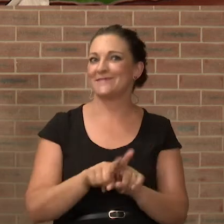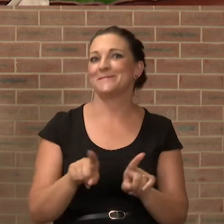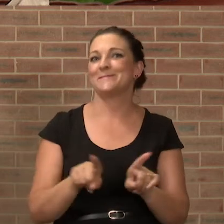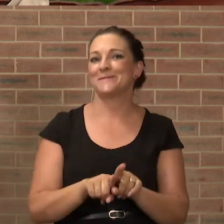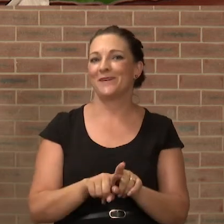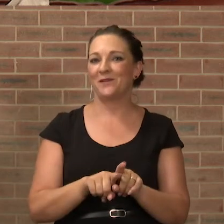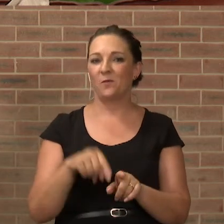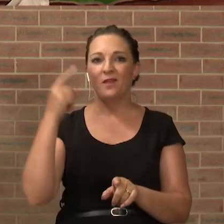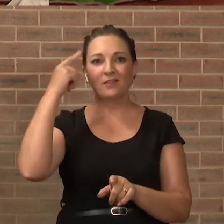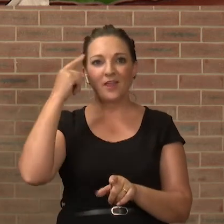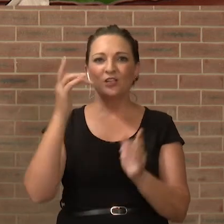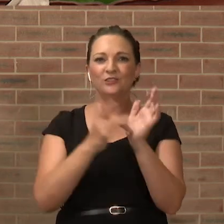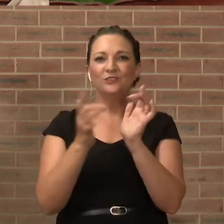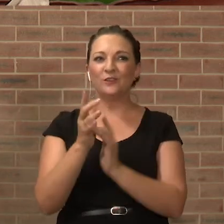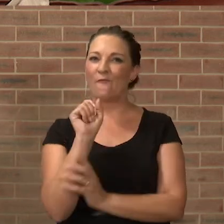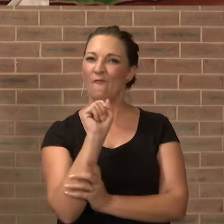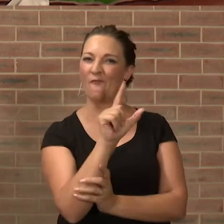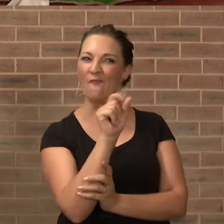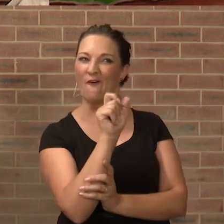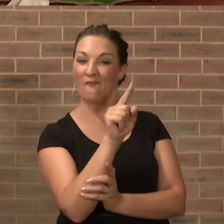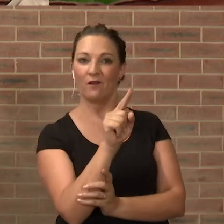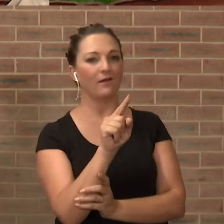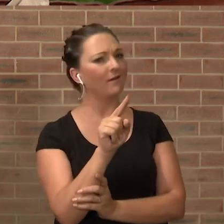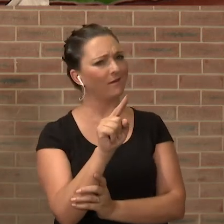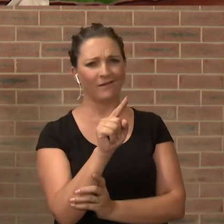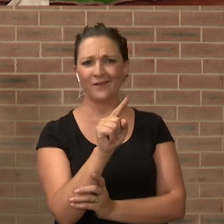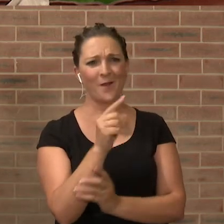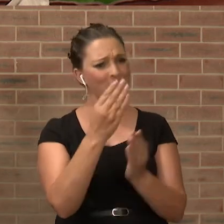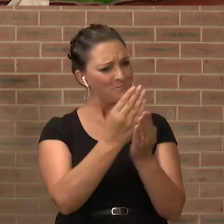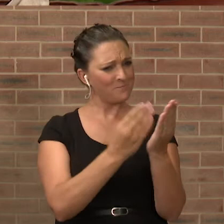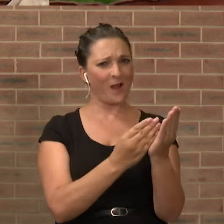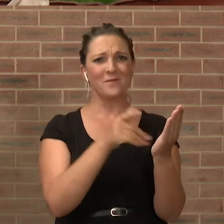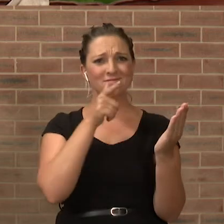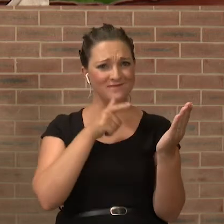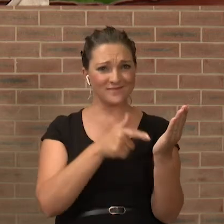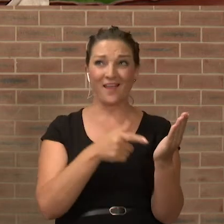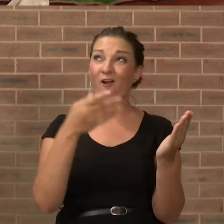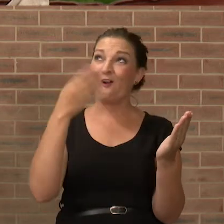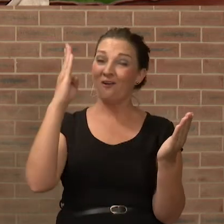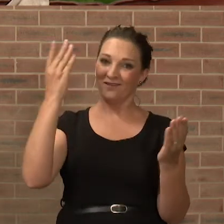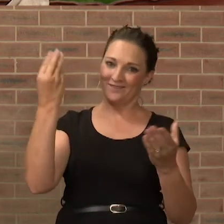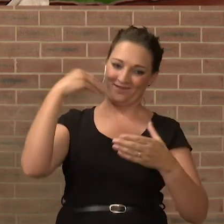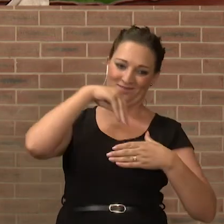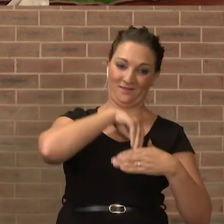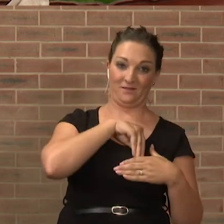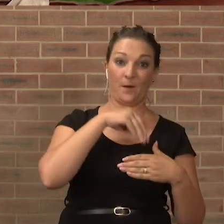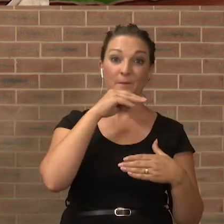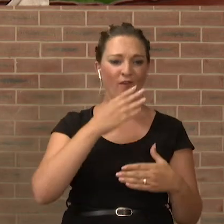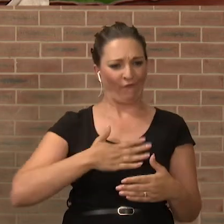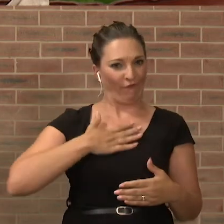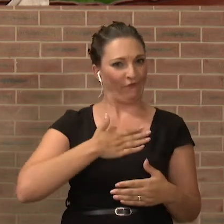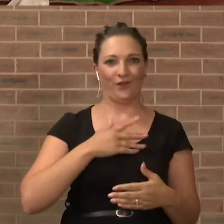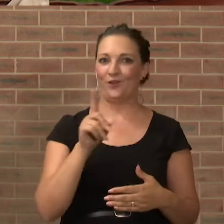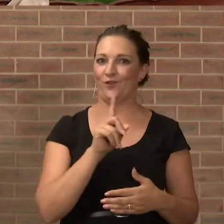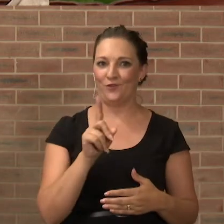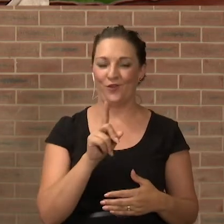ook baie keer so. Ons dink God is ver, maar sy woord beloof, hy's by ons. Sien, geloof is nie 'n